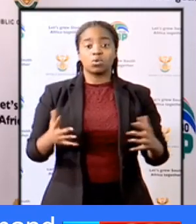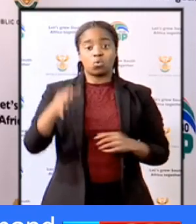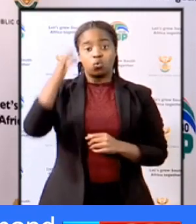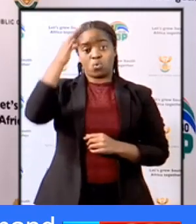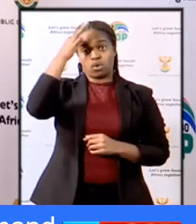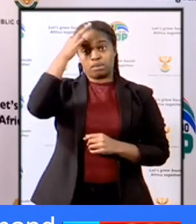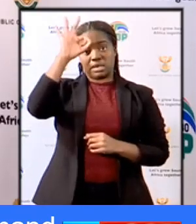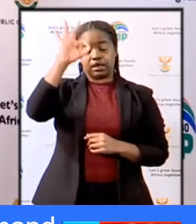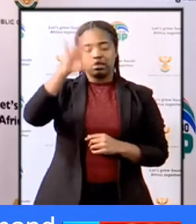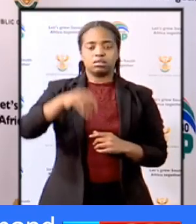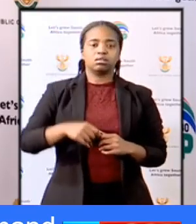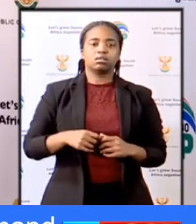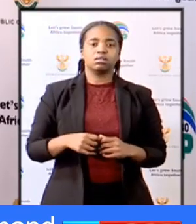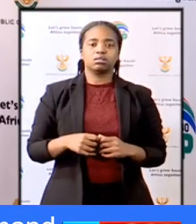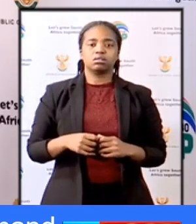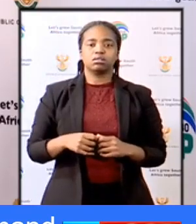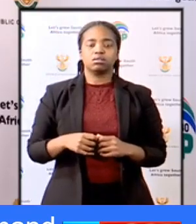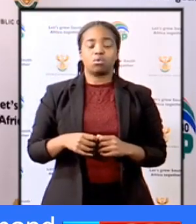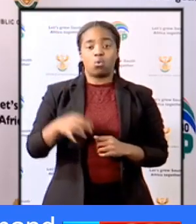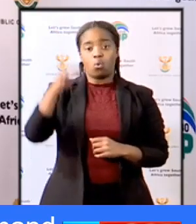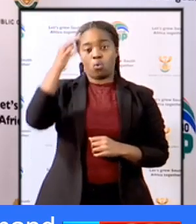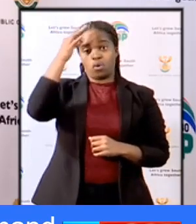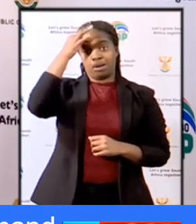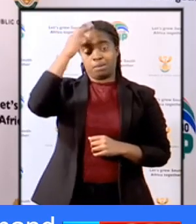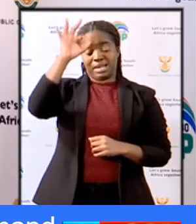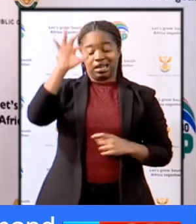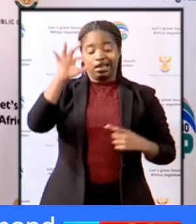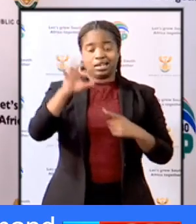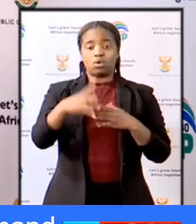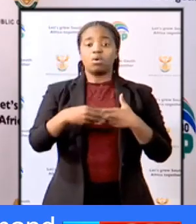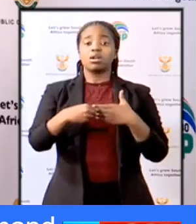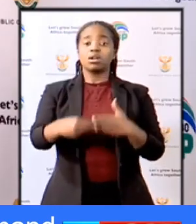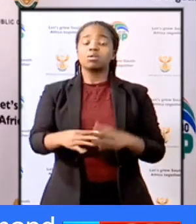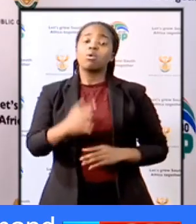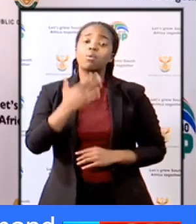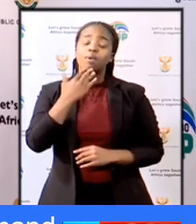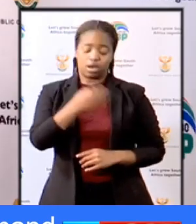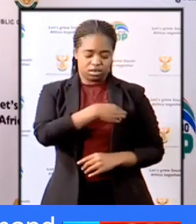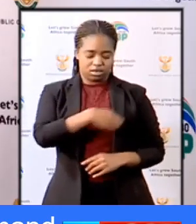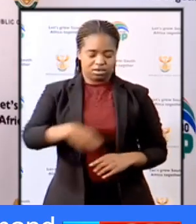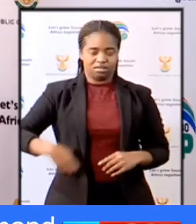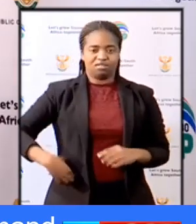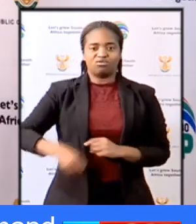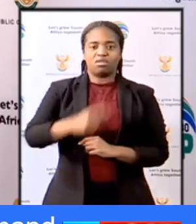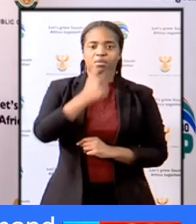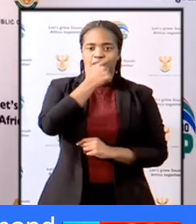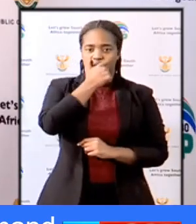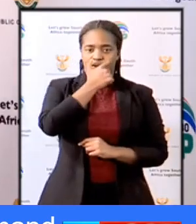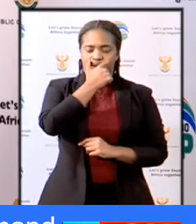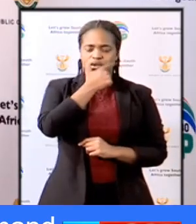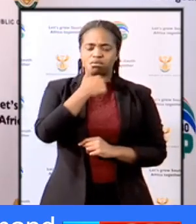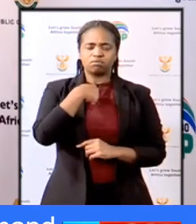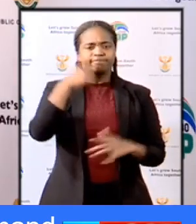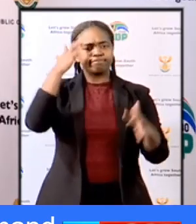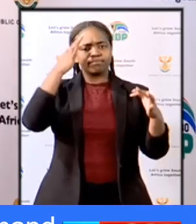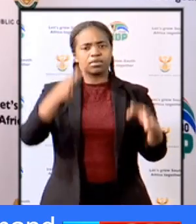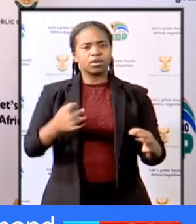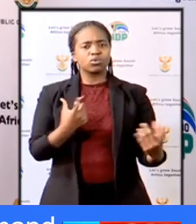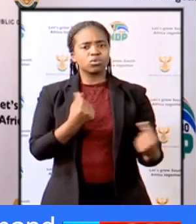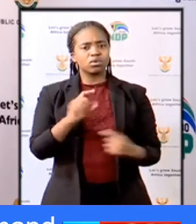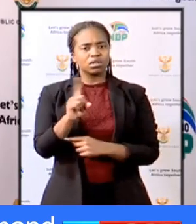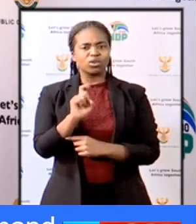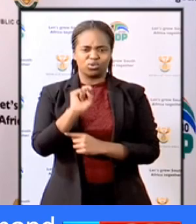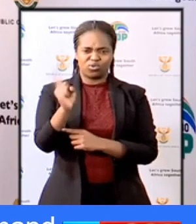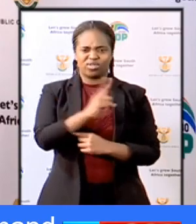Uhulumeni eholwa umongameli wathatha inyathelo sonke